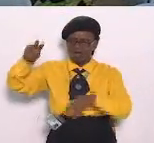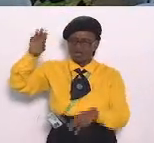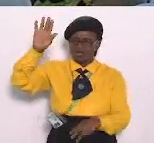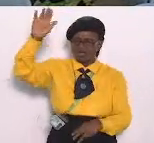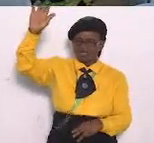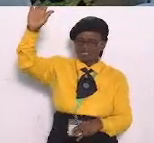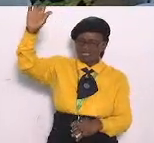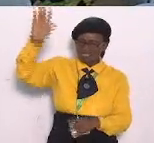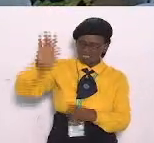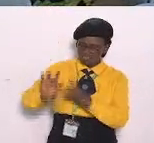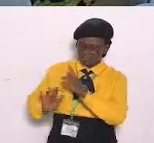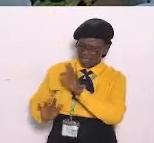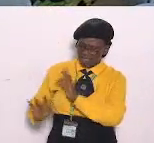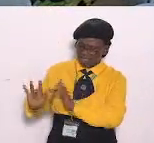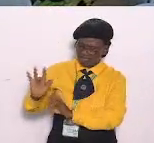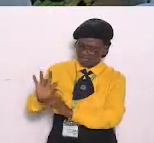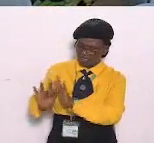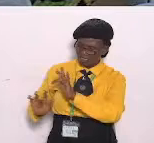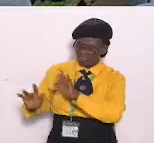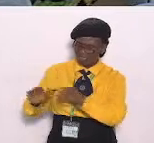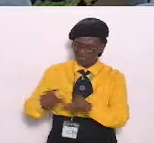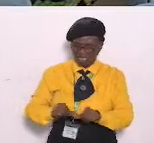guerre sa